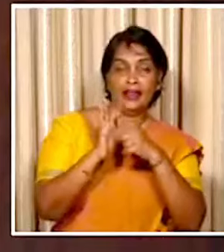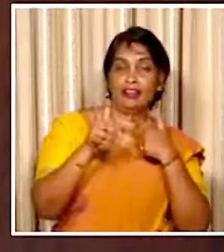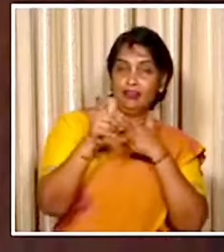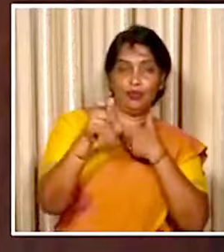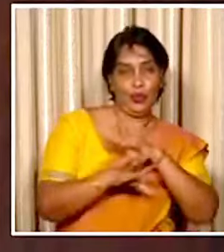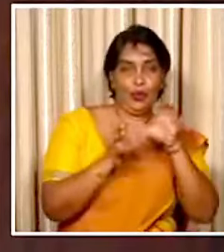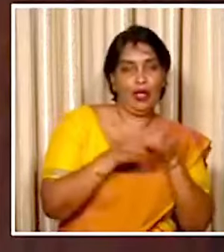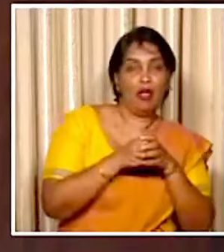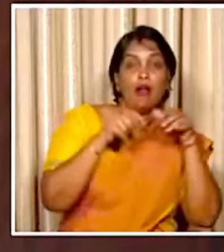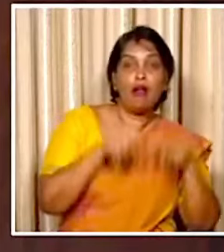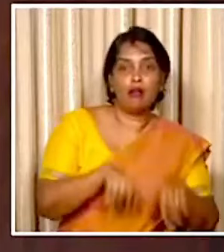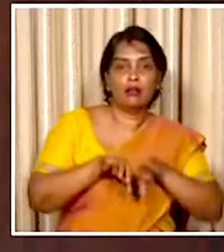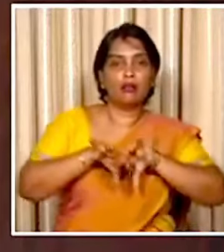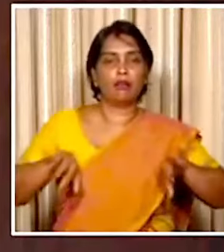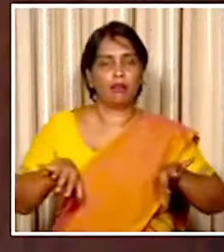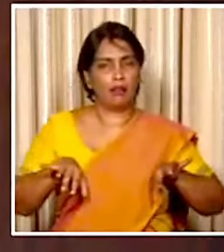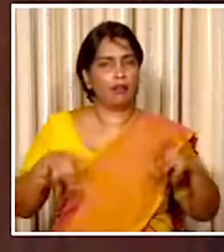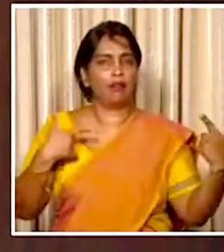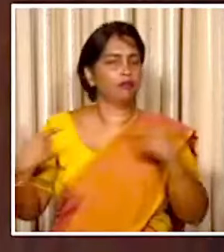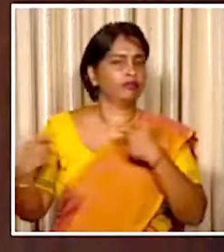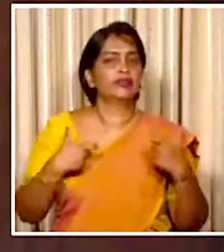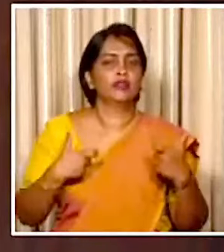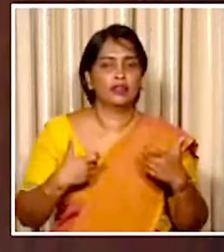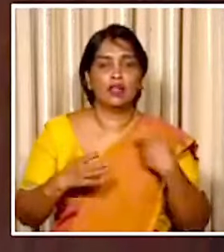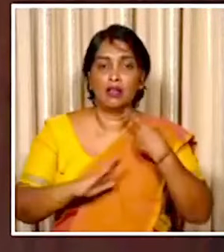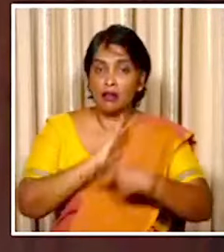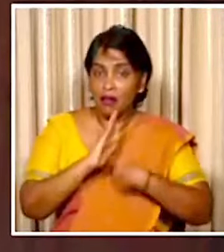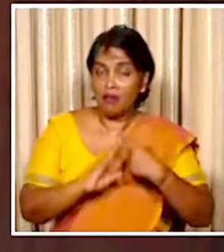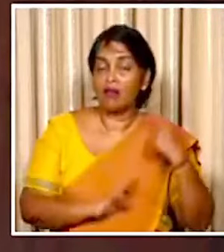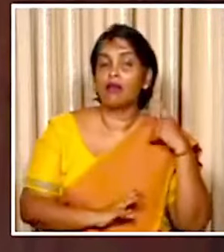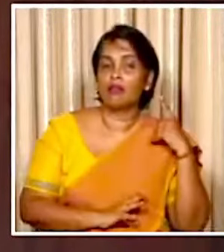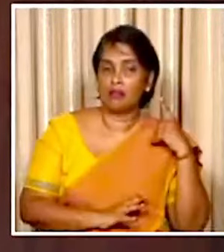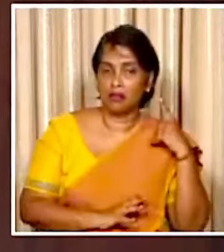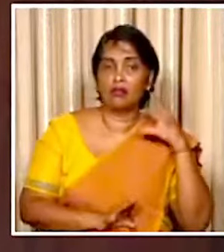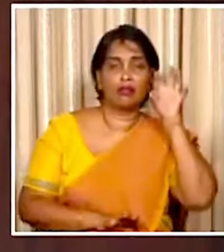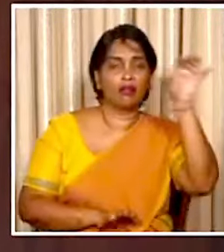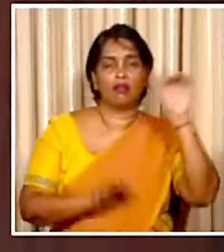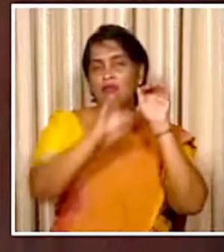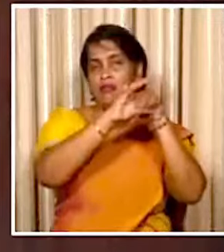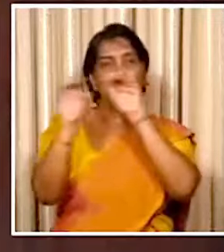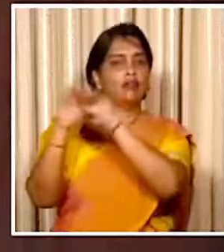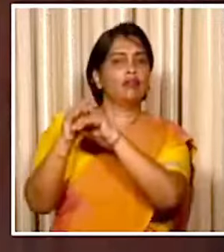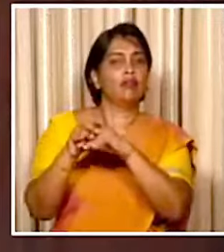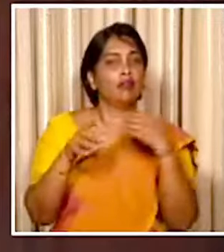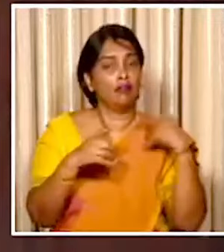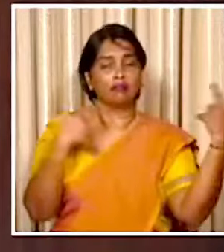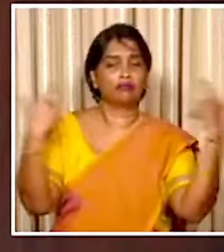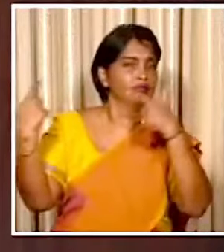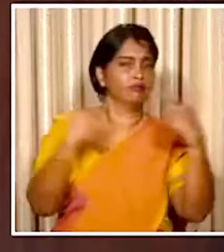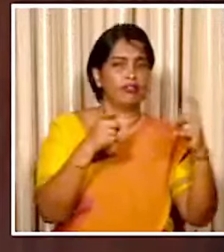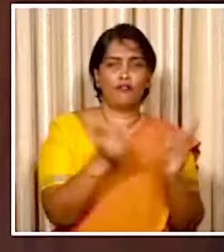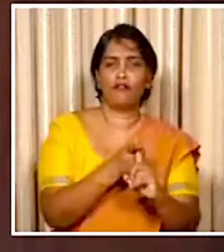මේ සටන ගෙනිච්චේ අද මොකද්ද වෙලා තියෙන්නේ අද හමුදාවේ අපේ ශ්‍රී ලංකා හමුදාව රටවල් දෙකකට මැදි වෙලා අපේම අය අපේ අතර